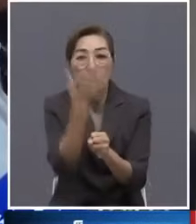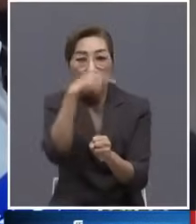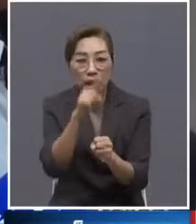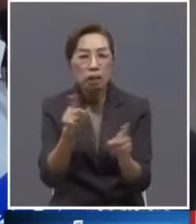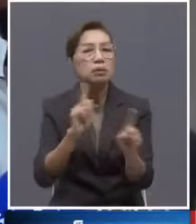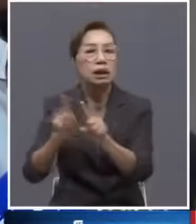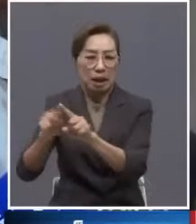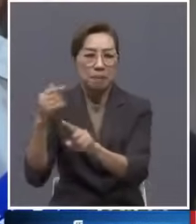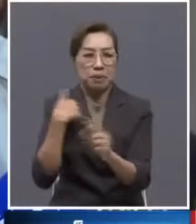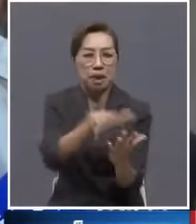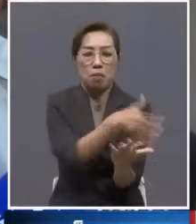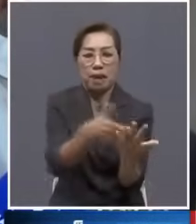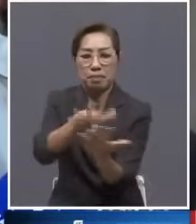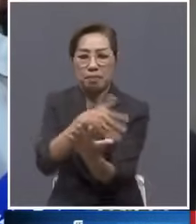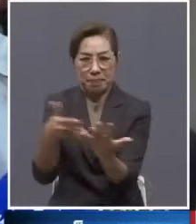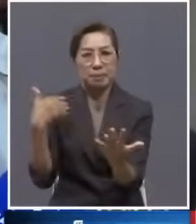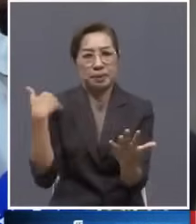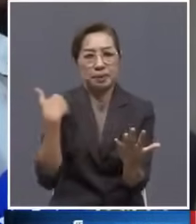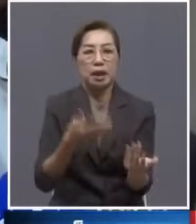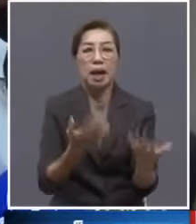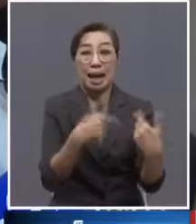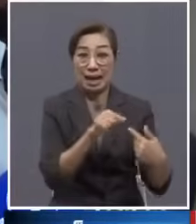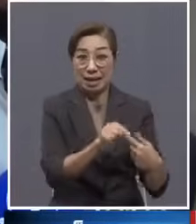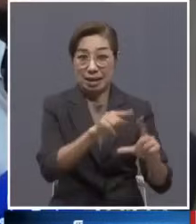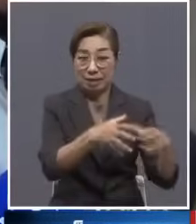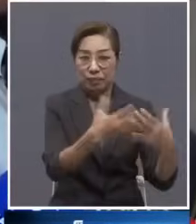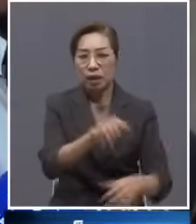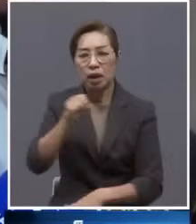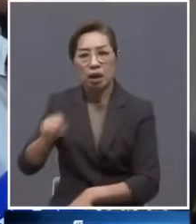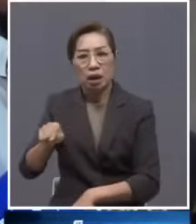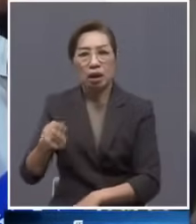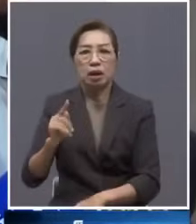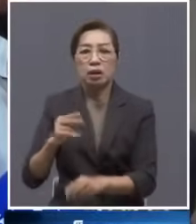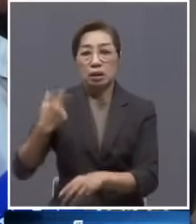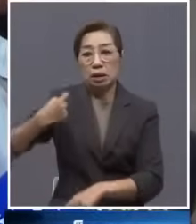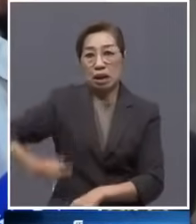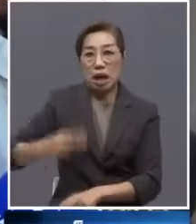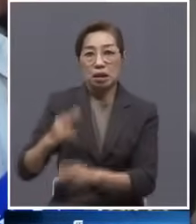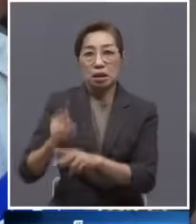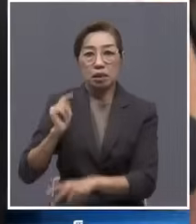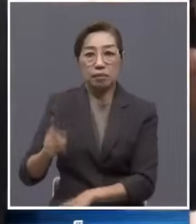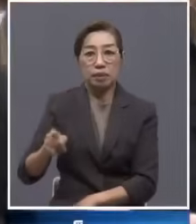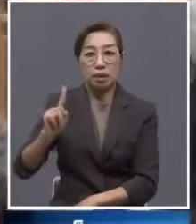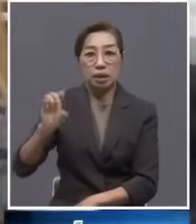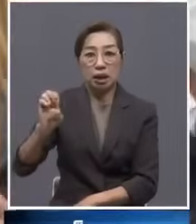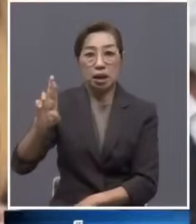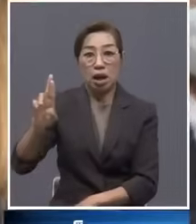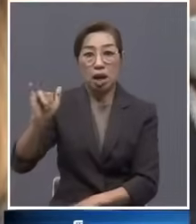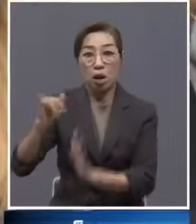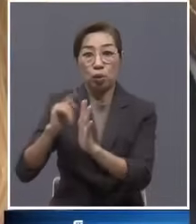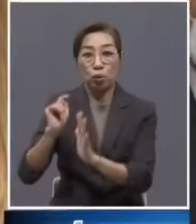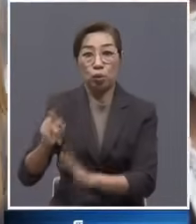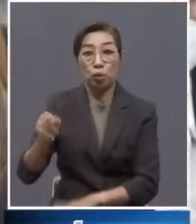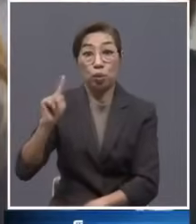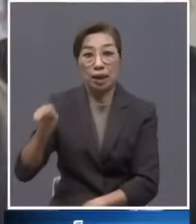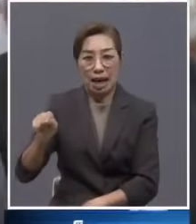ทุกกรณีอ่ะครับเท่าที่มีคราวนี้ในฝ่ายผู้ร้องครับทนายธีรยุทธสุวรรณเกสรเนี่ยให้สัมภาษณ์กับเนชั่นทวีไว้นะฮะว่าวันพุธนี้เนี่ย